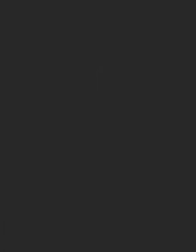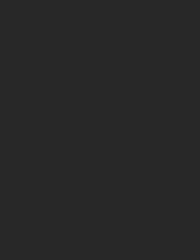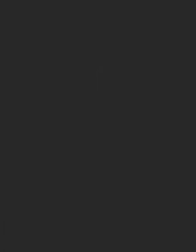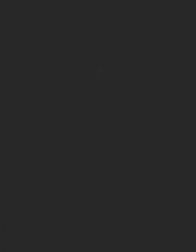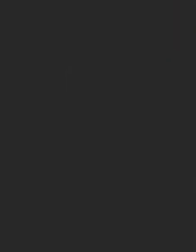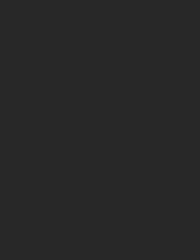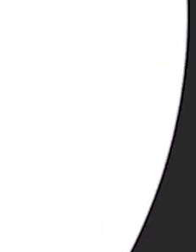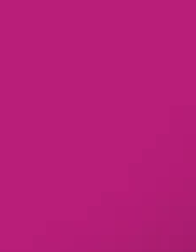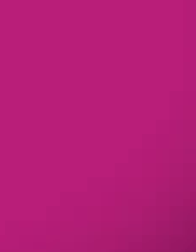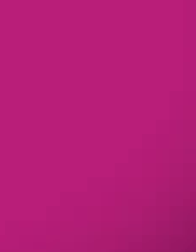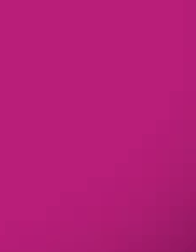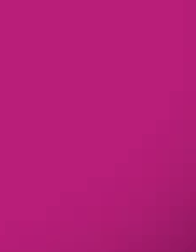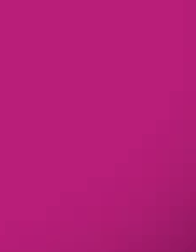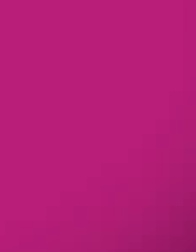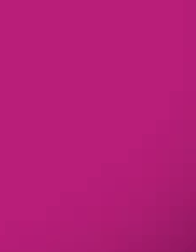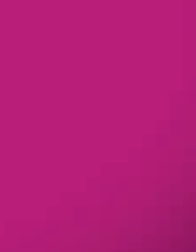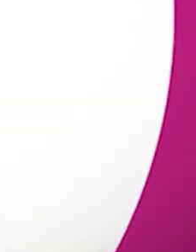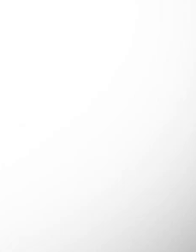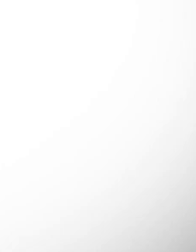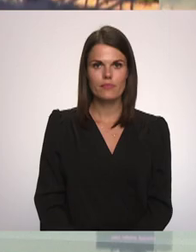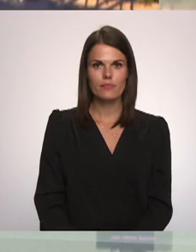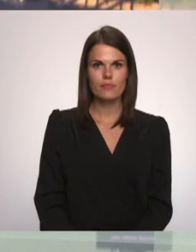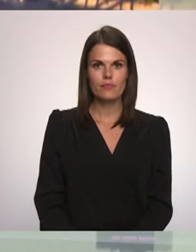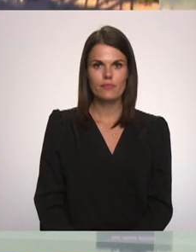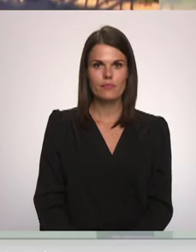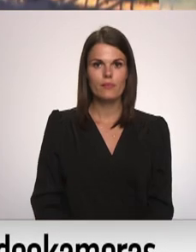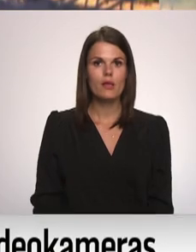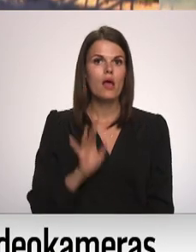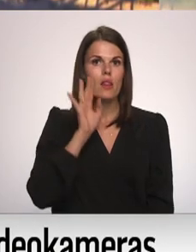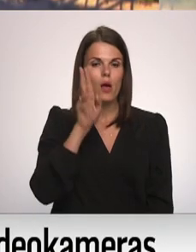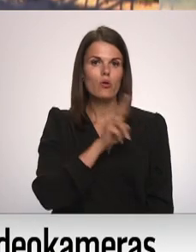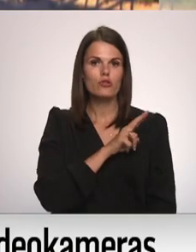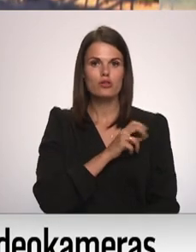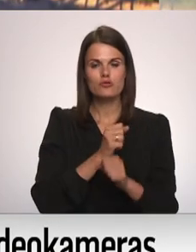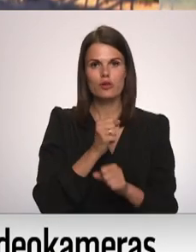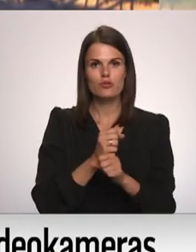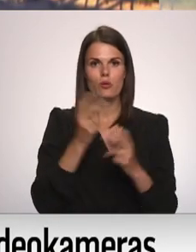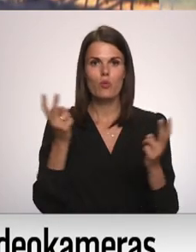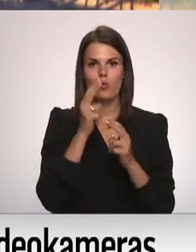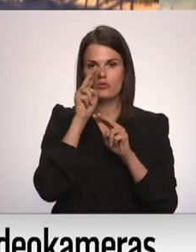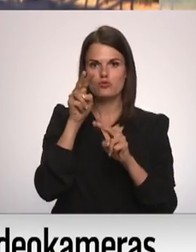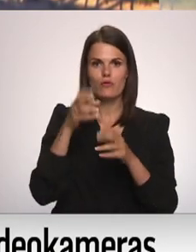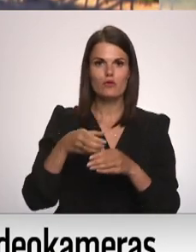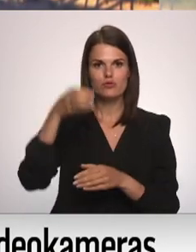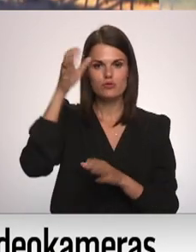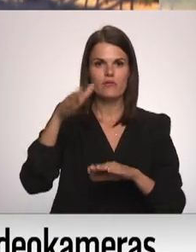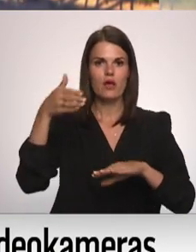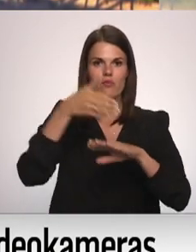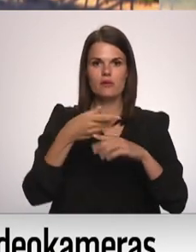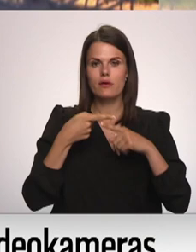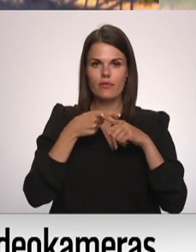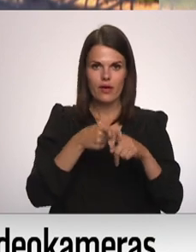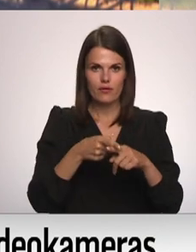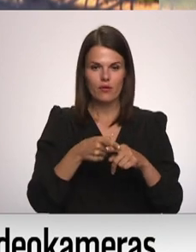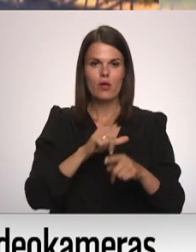Re! Viss ēters ir te! Nākotnē dežurantu darbu uguns novērošanas torņos varētu aizstāt